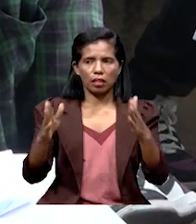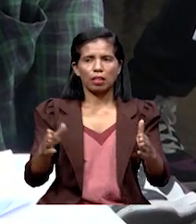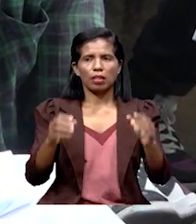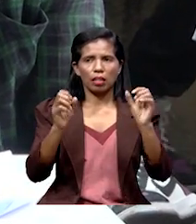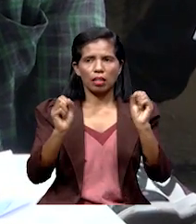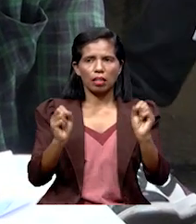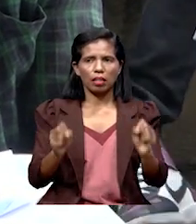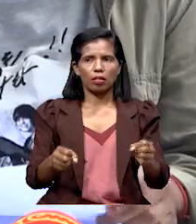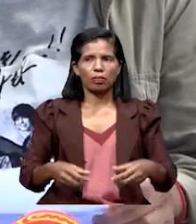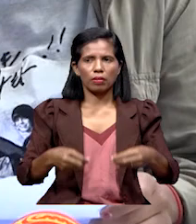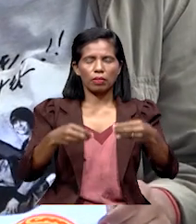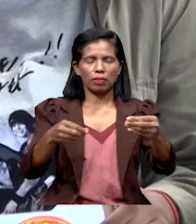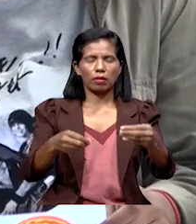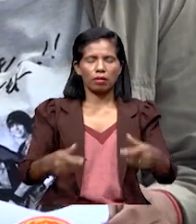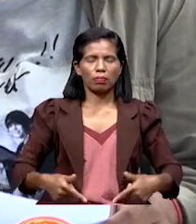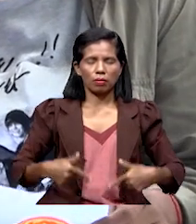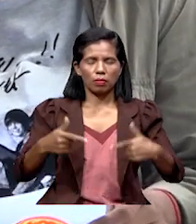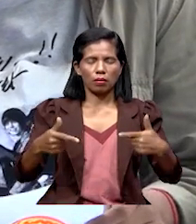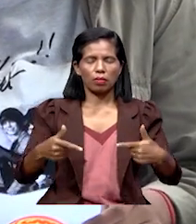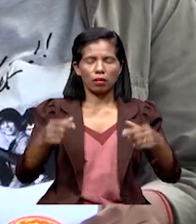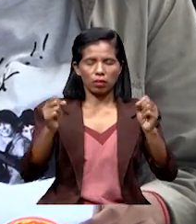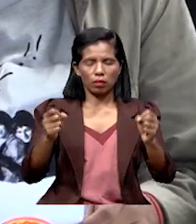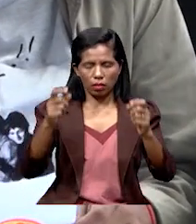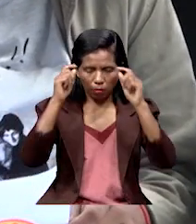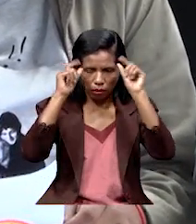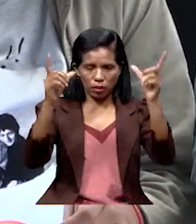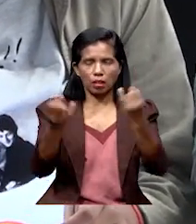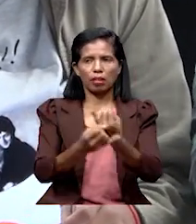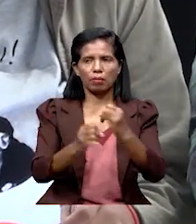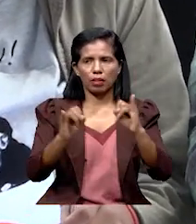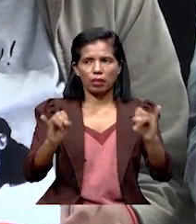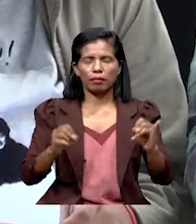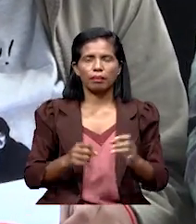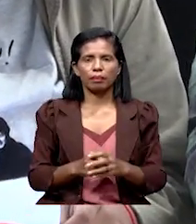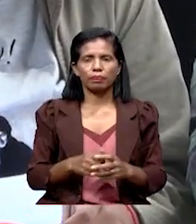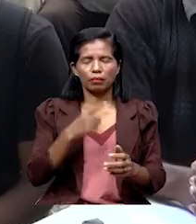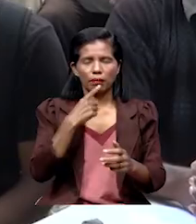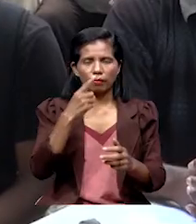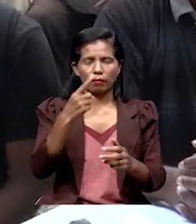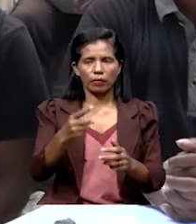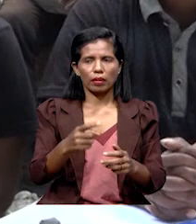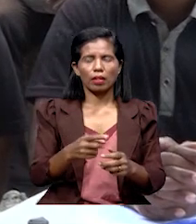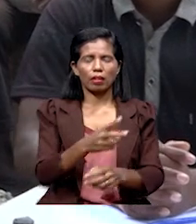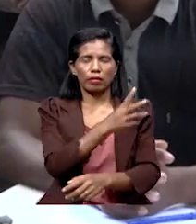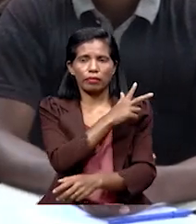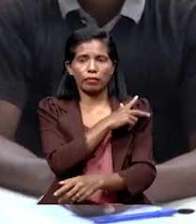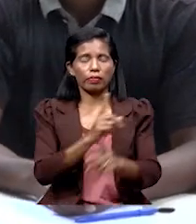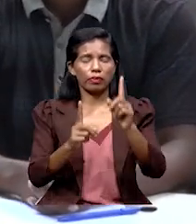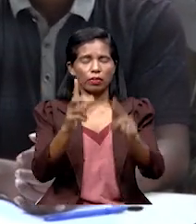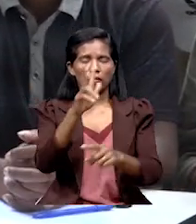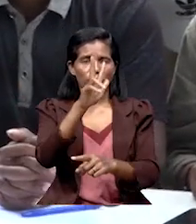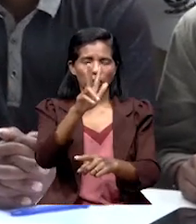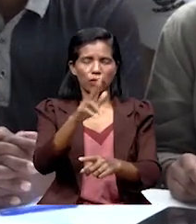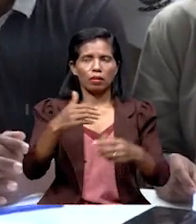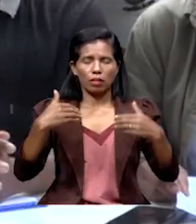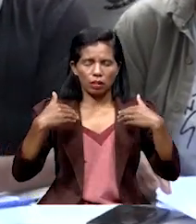mos, fo ne vida tomak, hodi luta to Timor Leste ukun rasikan. Alende tenente jenderal reformado fitun tolu nemos, ia kapasidade hodi